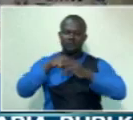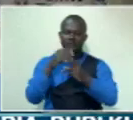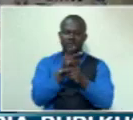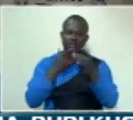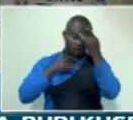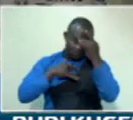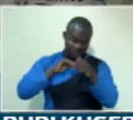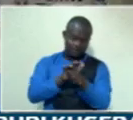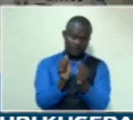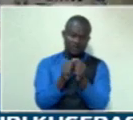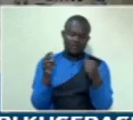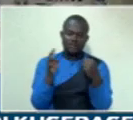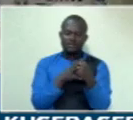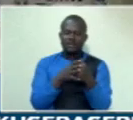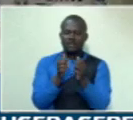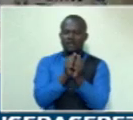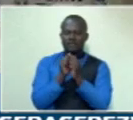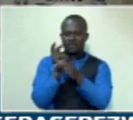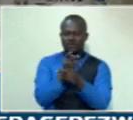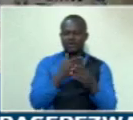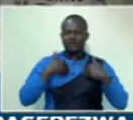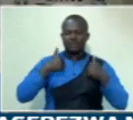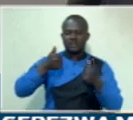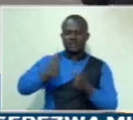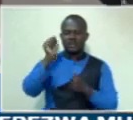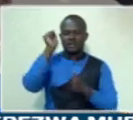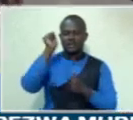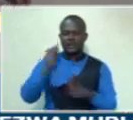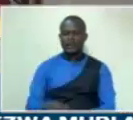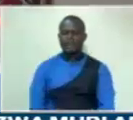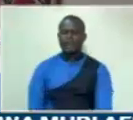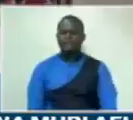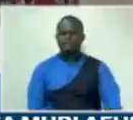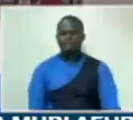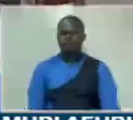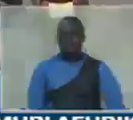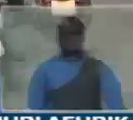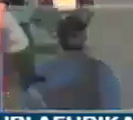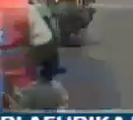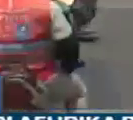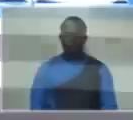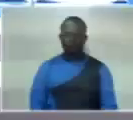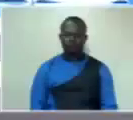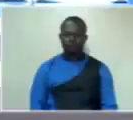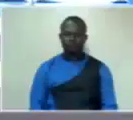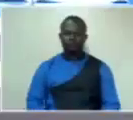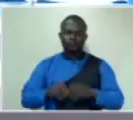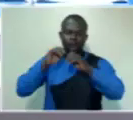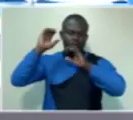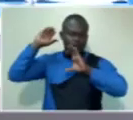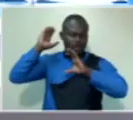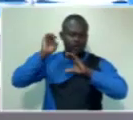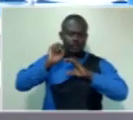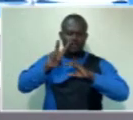barwayi ba COVID-19 no kurengera ubuzima bwabo Karine Umutoni I Kigali Namakuru